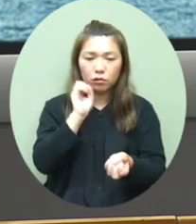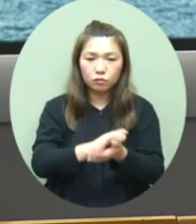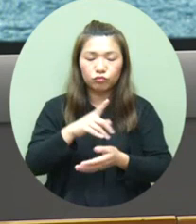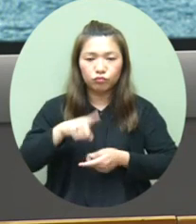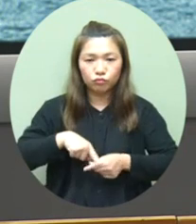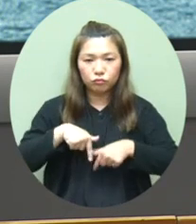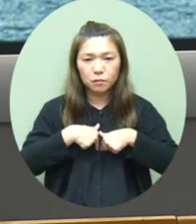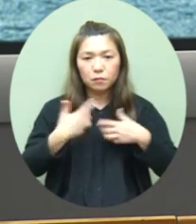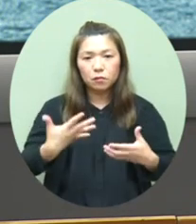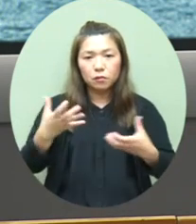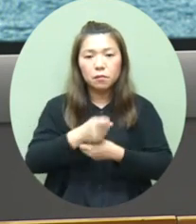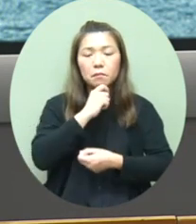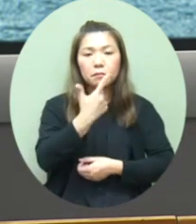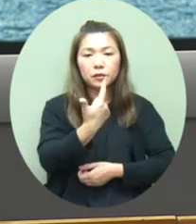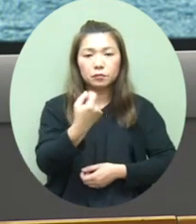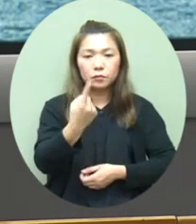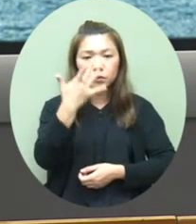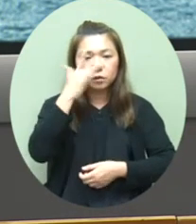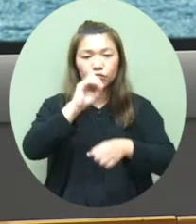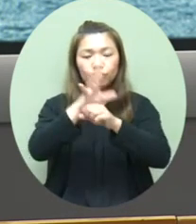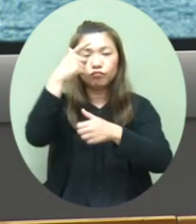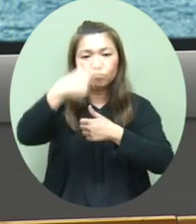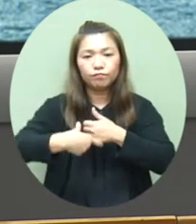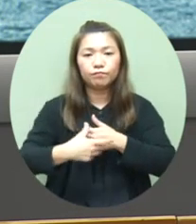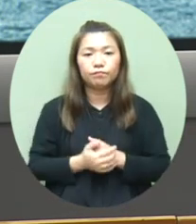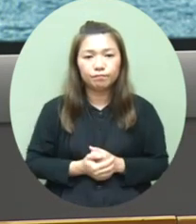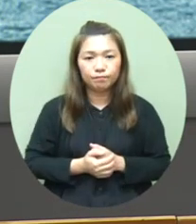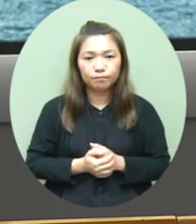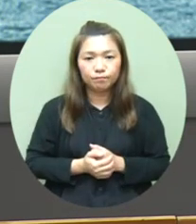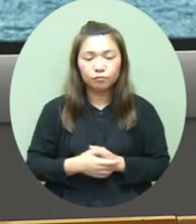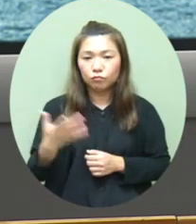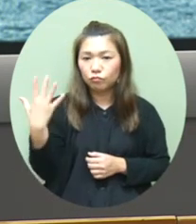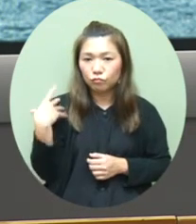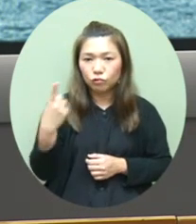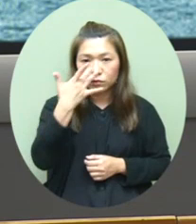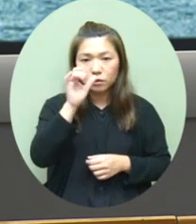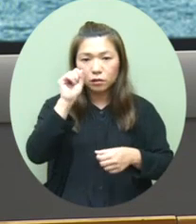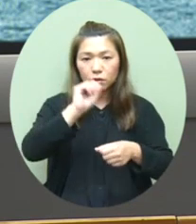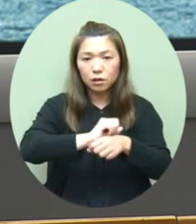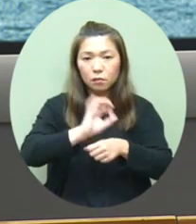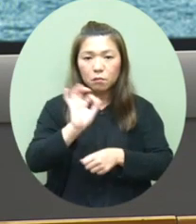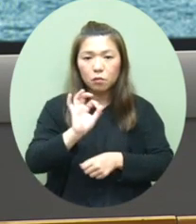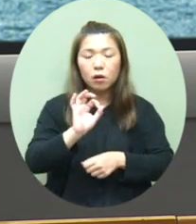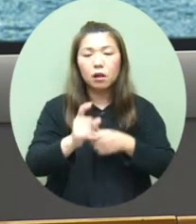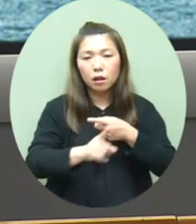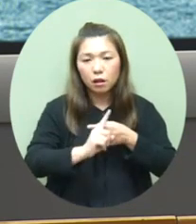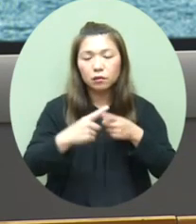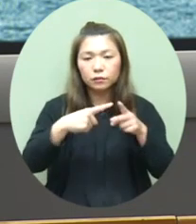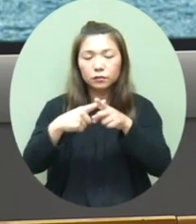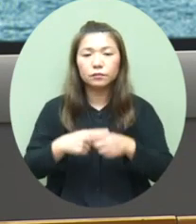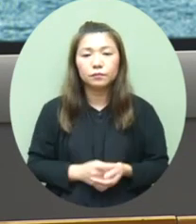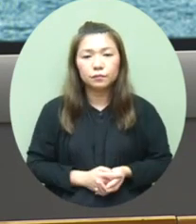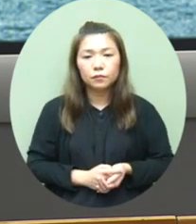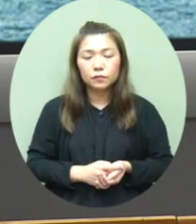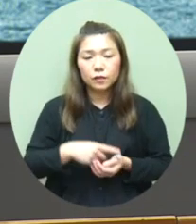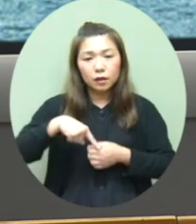當中咧合共有81名係新增確診嘅病人。咁琴日咧係冇新情報嘅危殆個案，咁另外